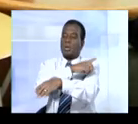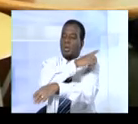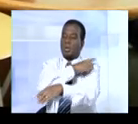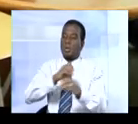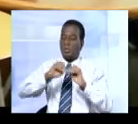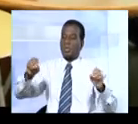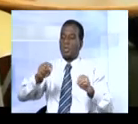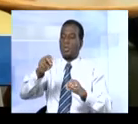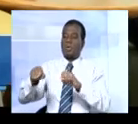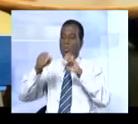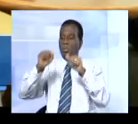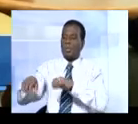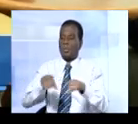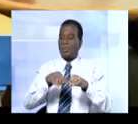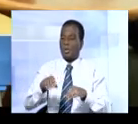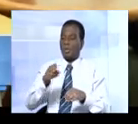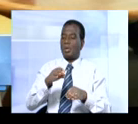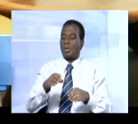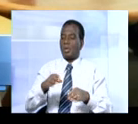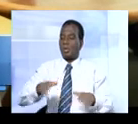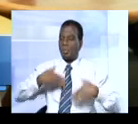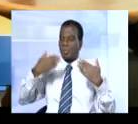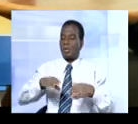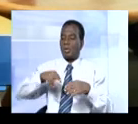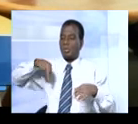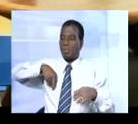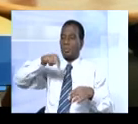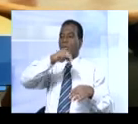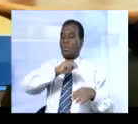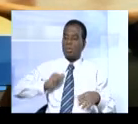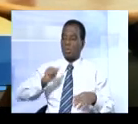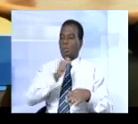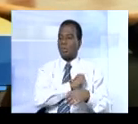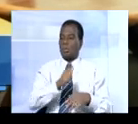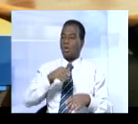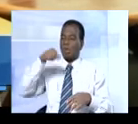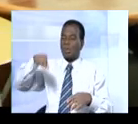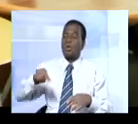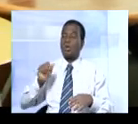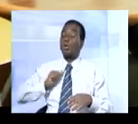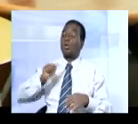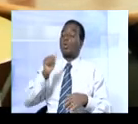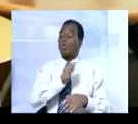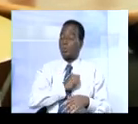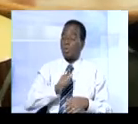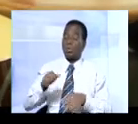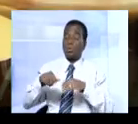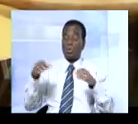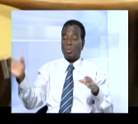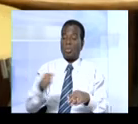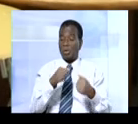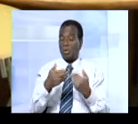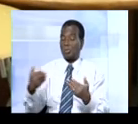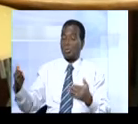Personne ne peut faire le bonheur de nous mettre à notre place. Il faut que nous-mêmes, on prenne les choses en main et qu'on commence à trouver des solutions pour avancer.